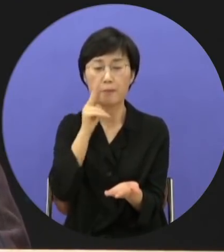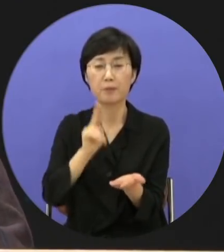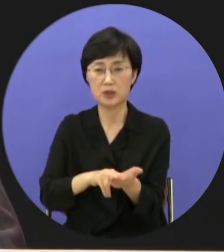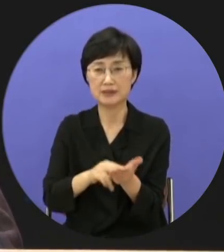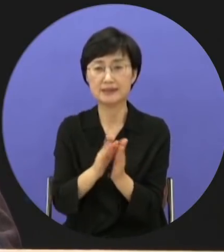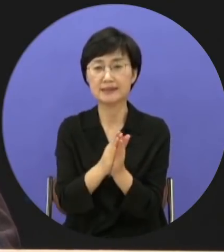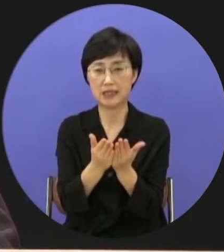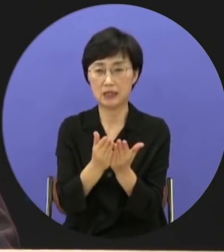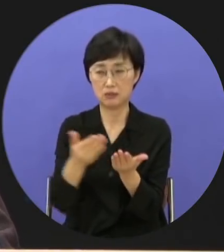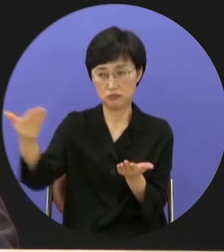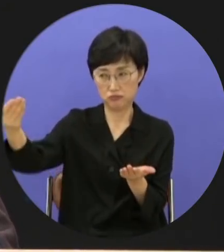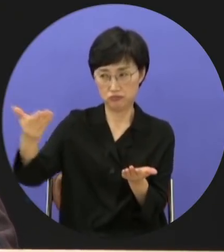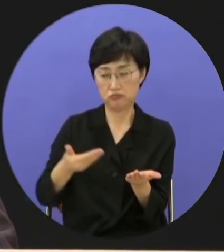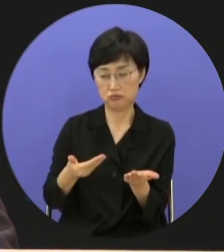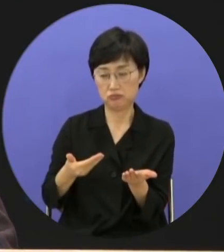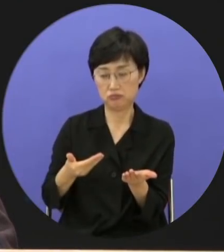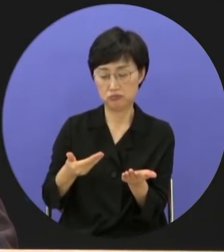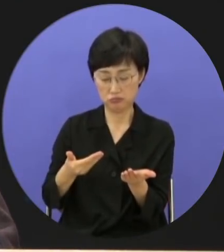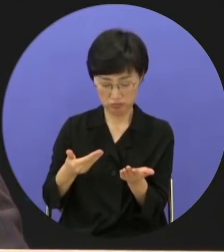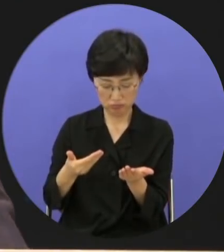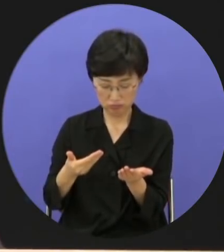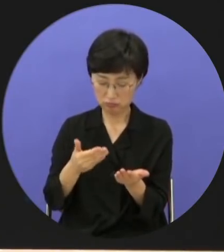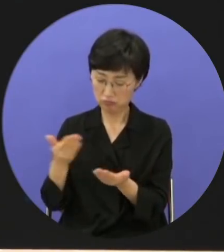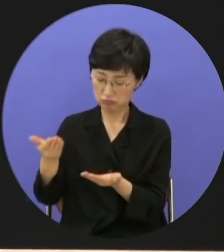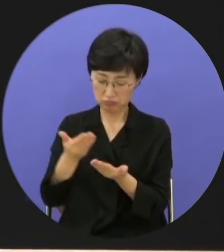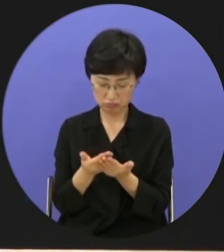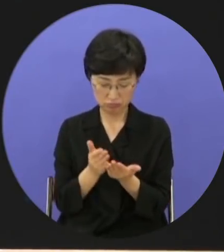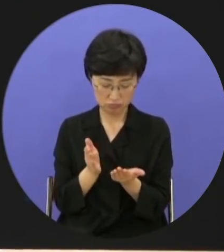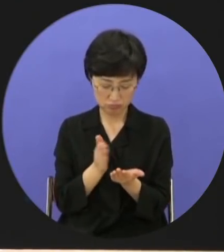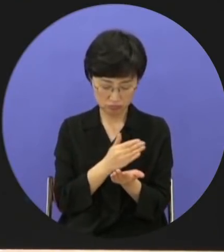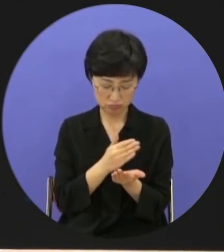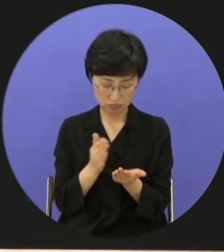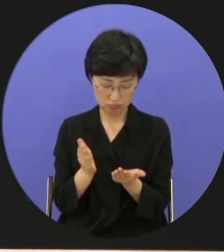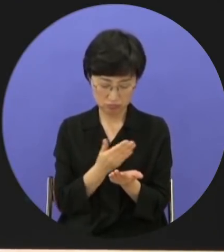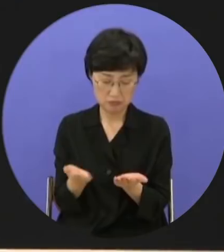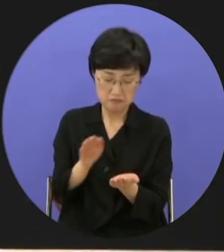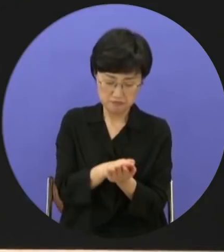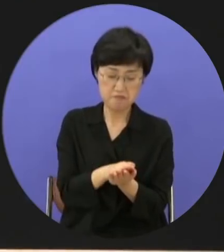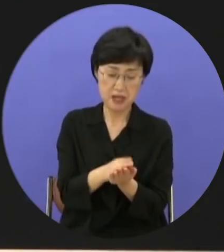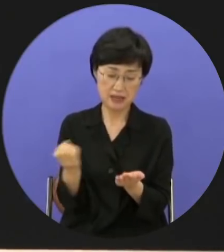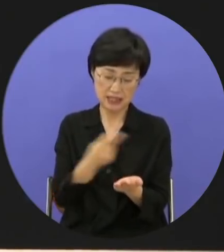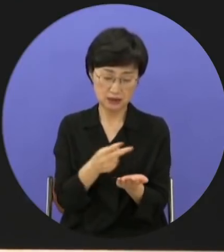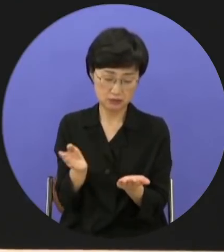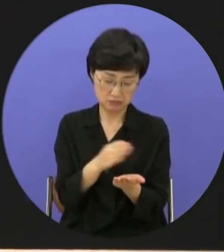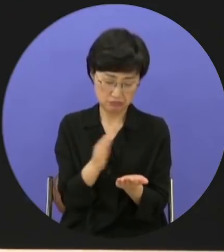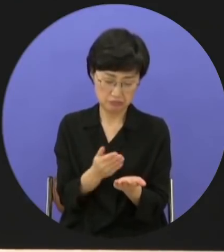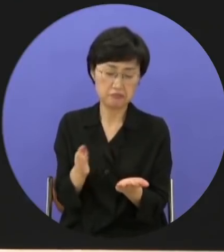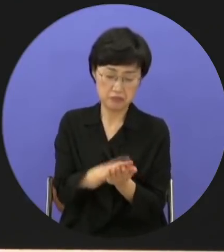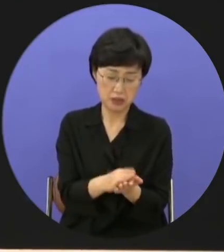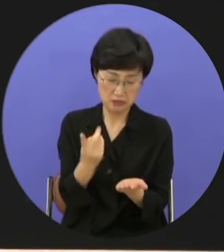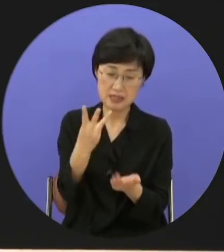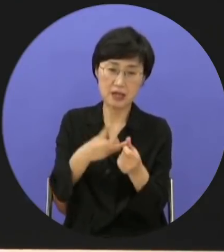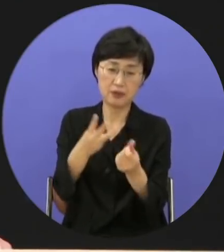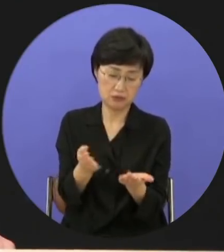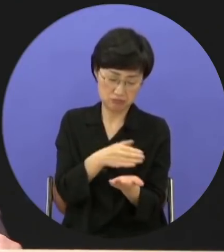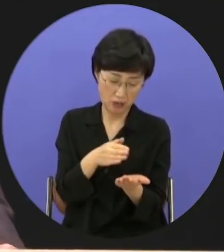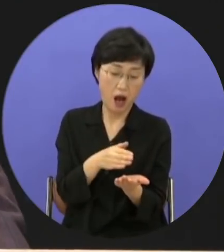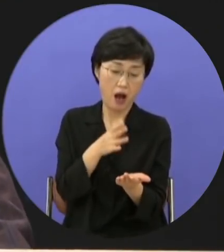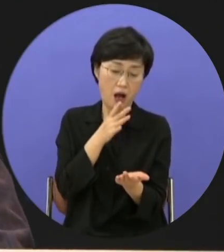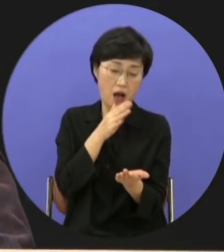and visited him and gave him the gospel letter booklet. 세 번째 읽는데 역사가 난 거예요. 와서 고백했어요. The third time you read it, the works began